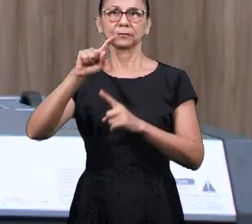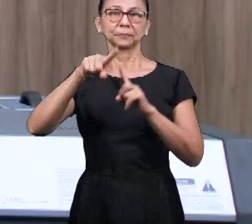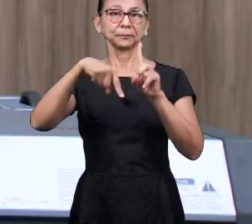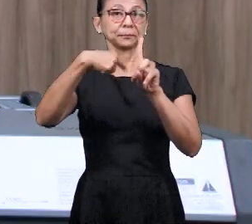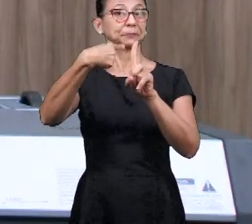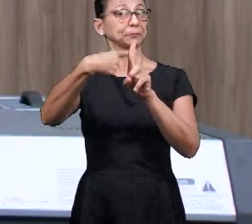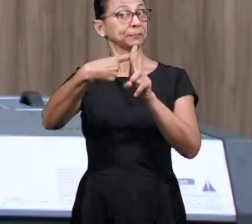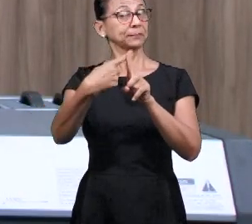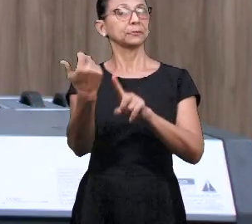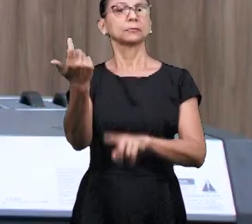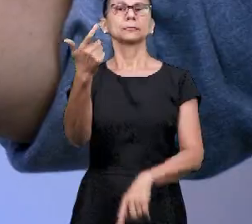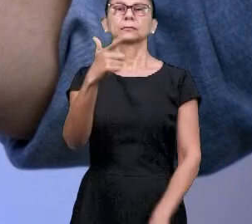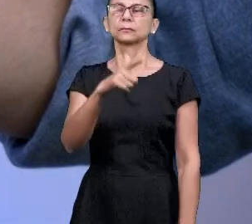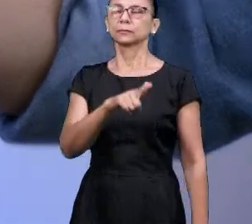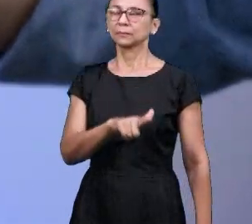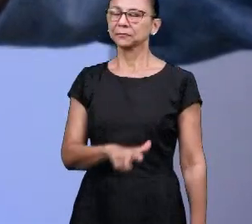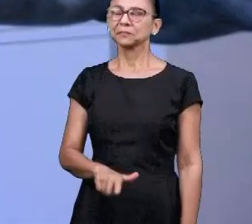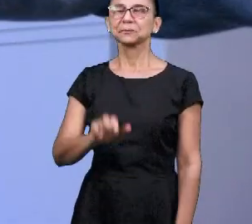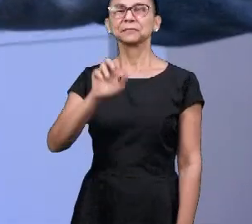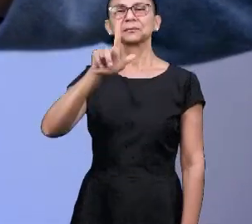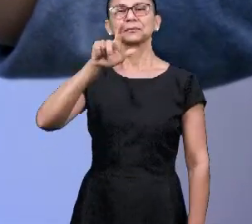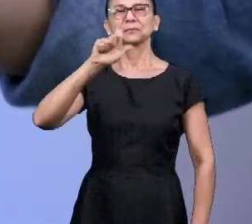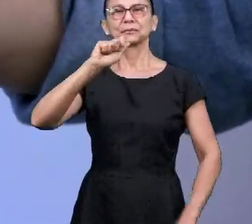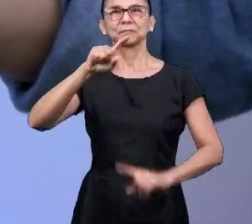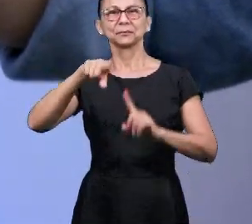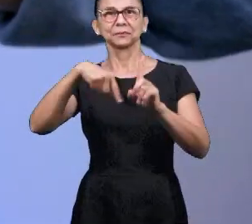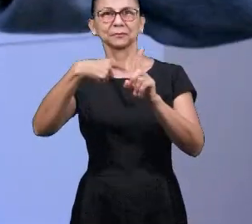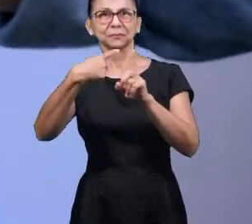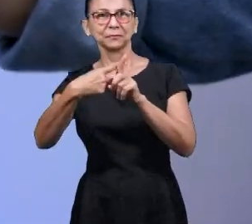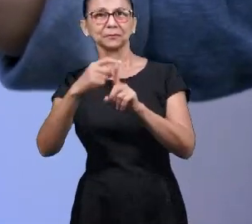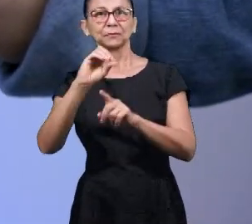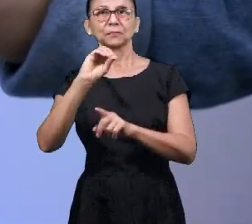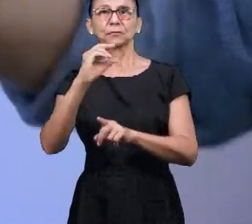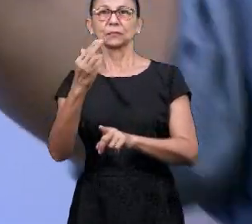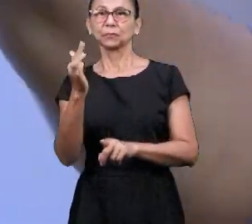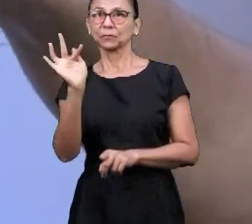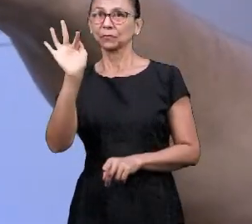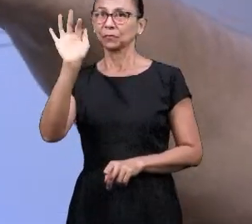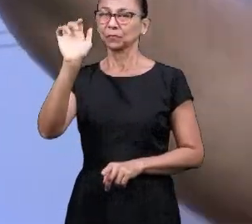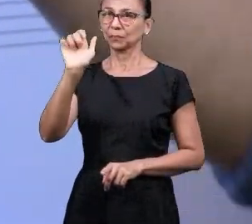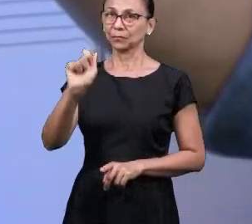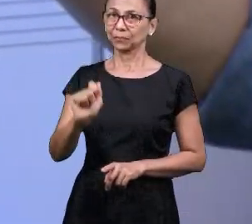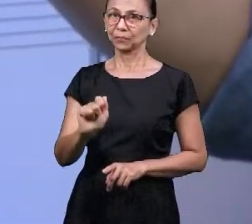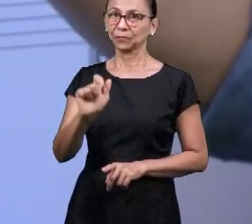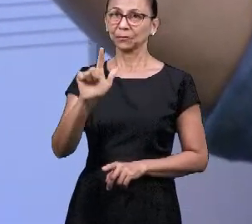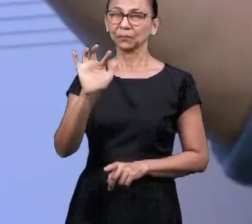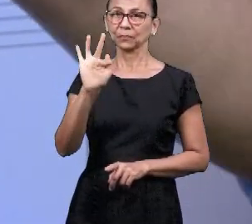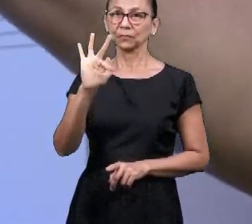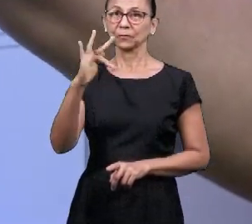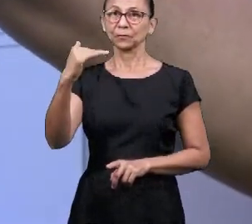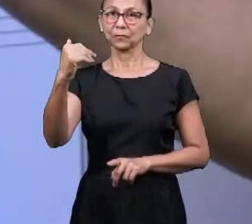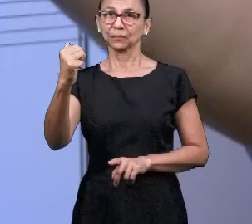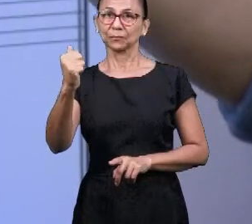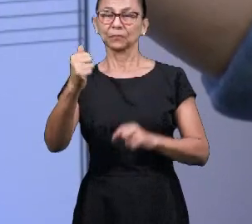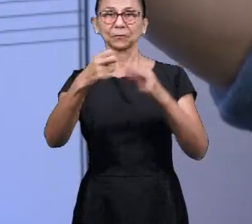Encore une fois, La majeur avec Fa dièse et Mi